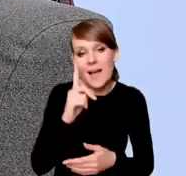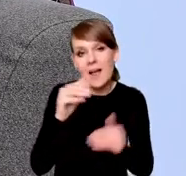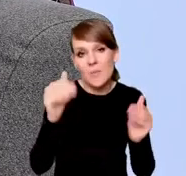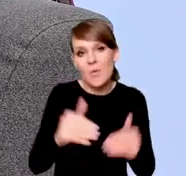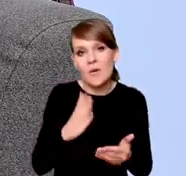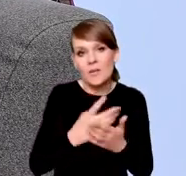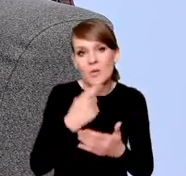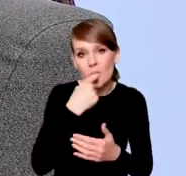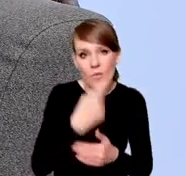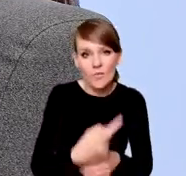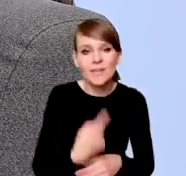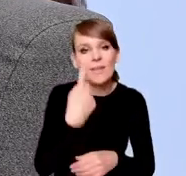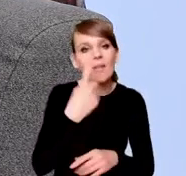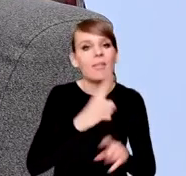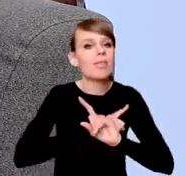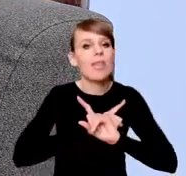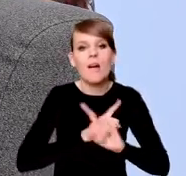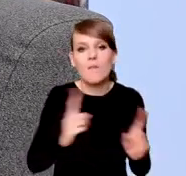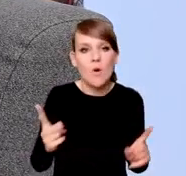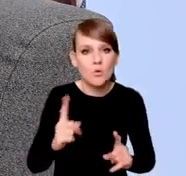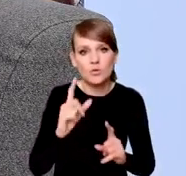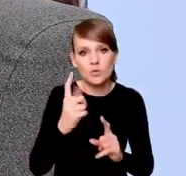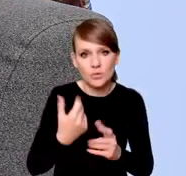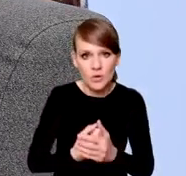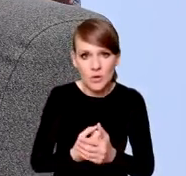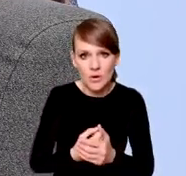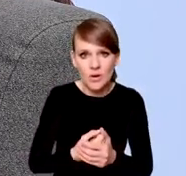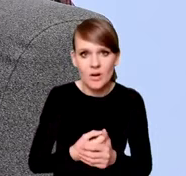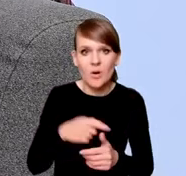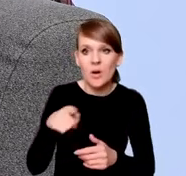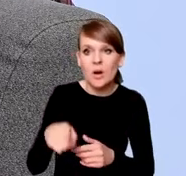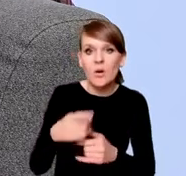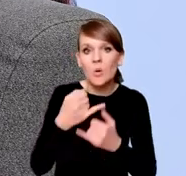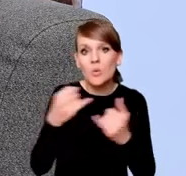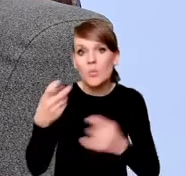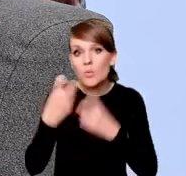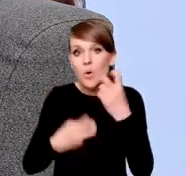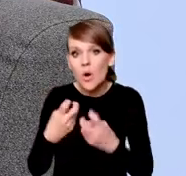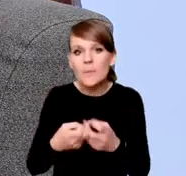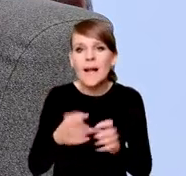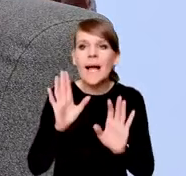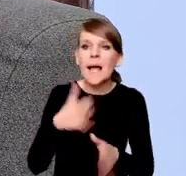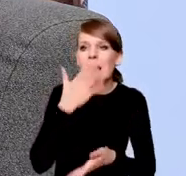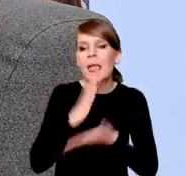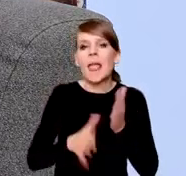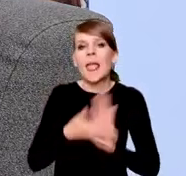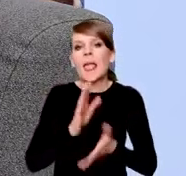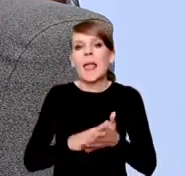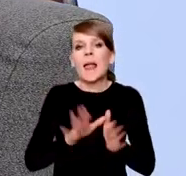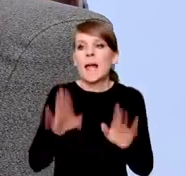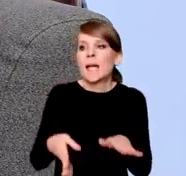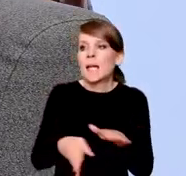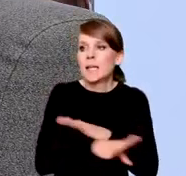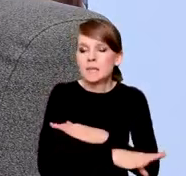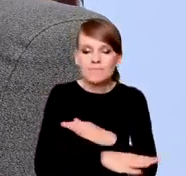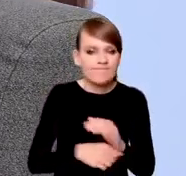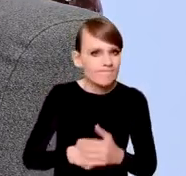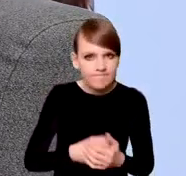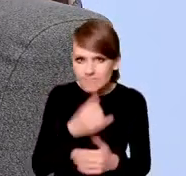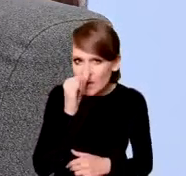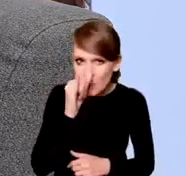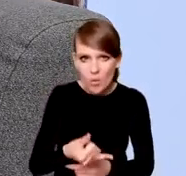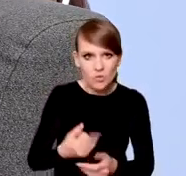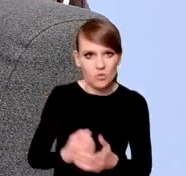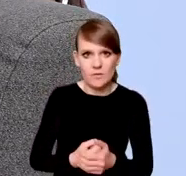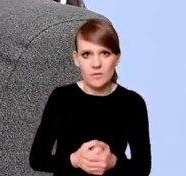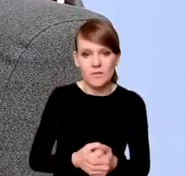wolno zrobić, to nie wolno zamiatać pod dywan takich trudnych problemów. One muszą gdzieś, nie wiem jak, bo to